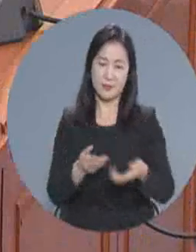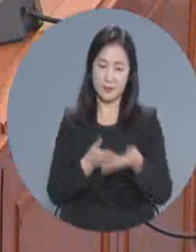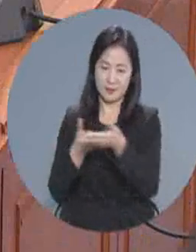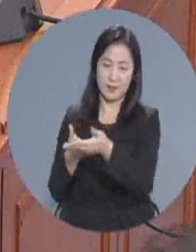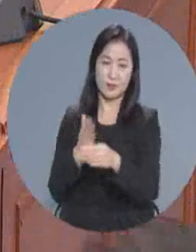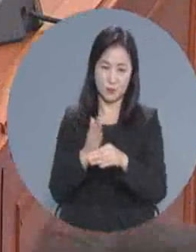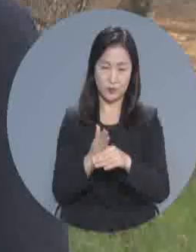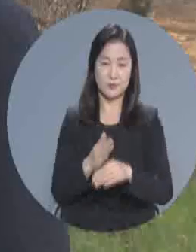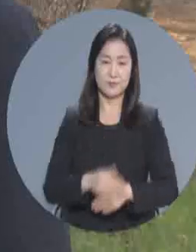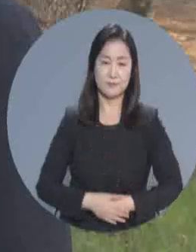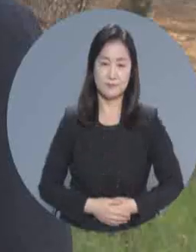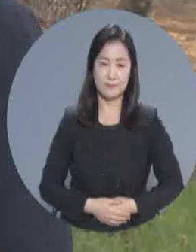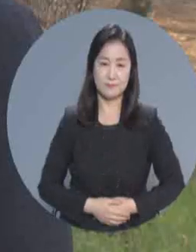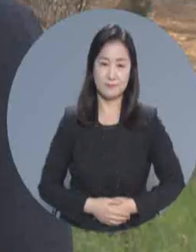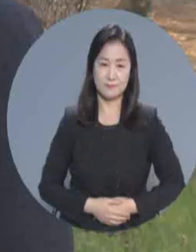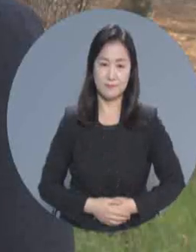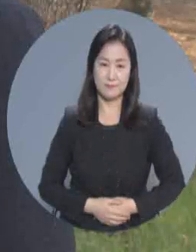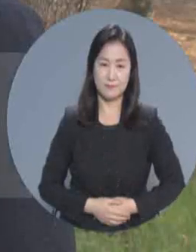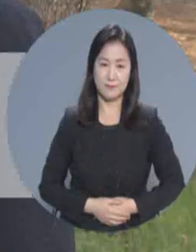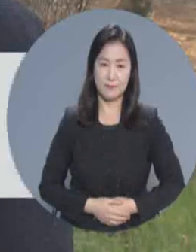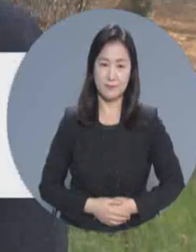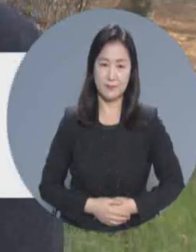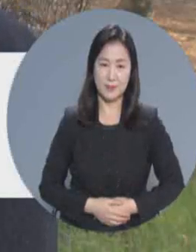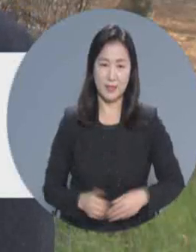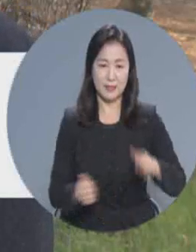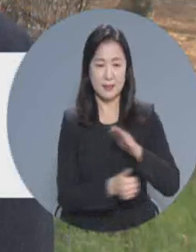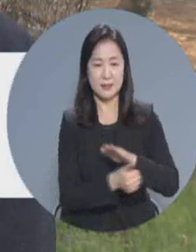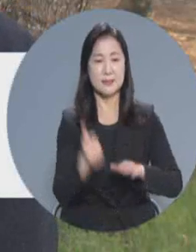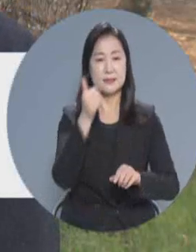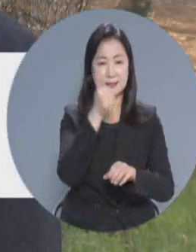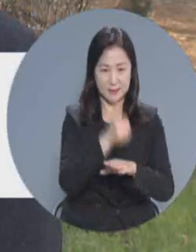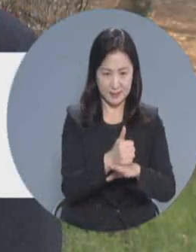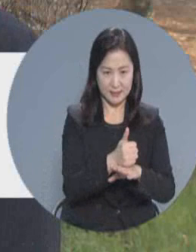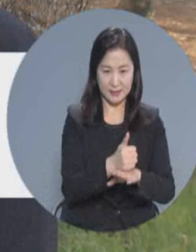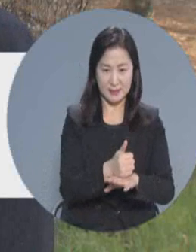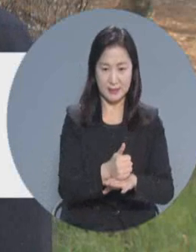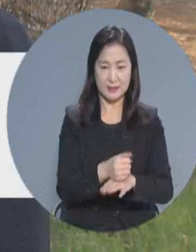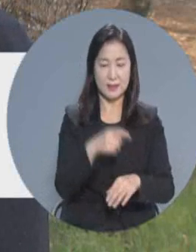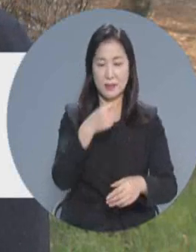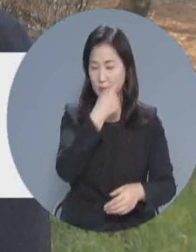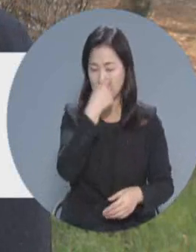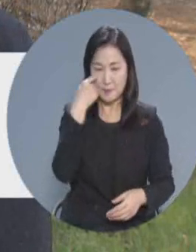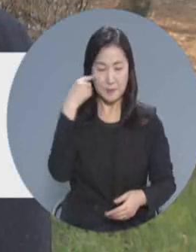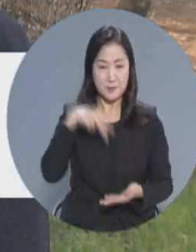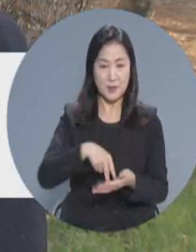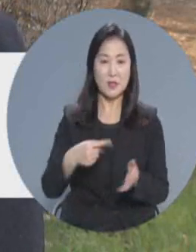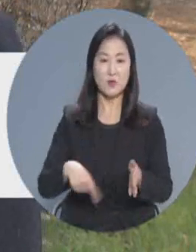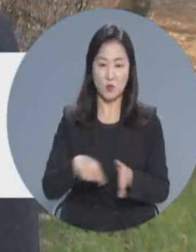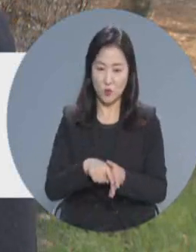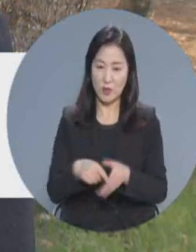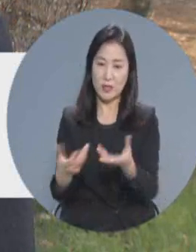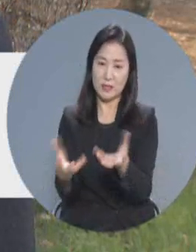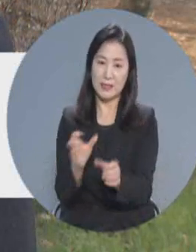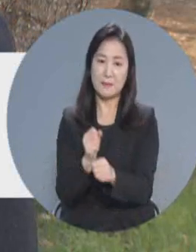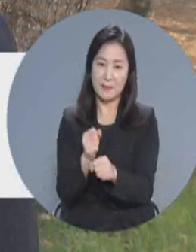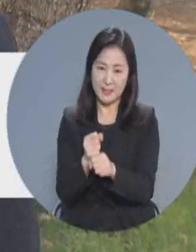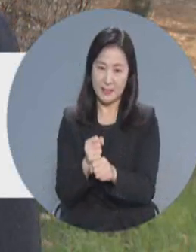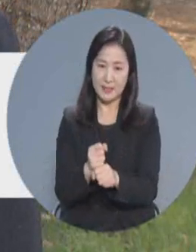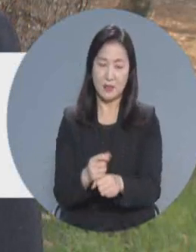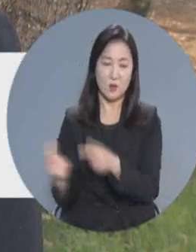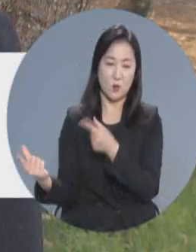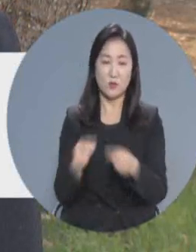나옵니다. 승리를 담보하기 위한 플랫폼을 만든다고 했을 때 공동정부 개헌을 매개로 이루어지는